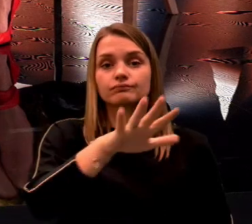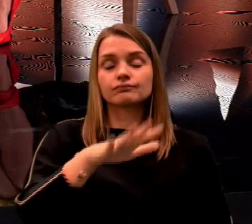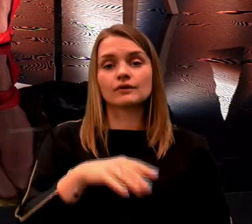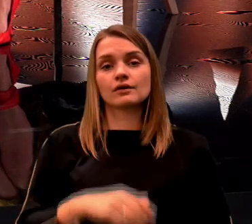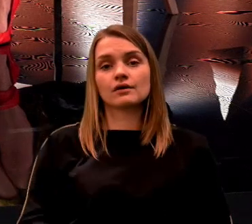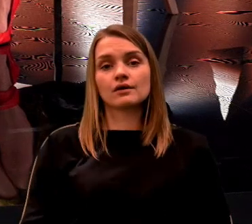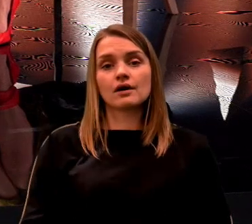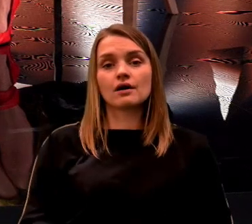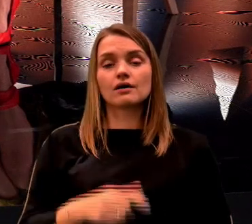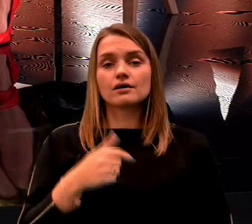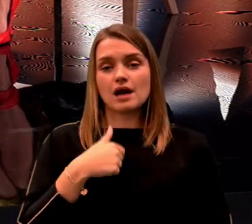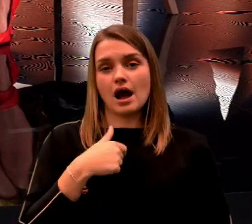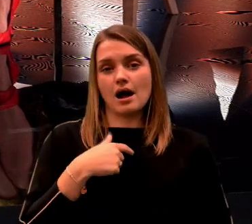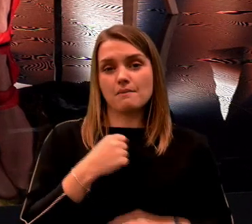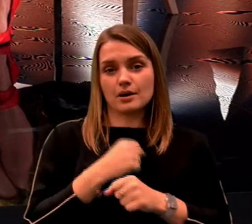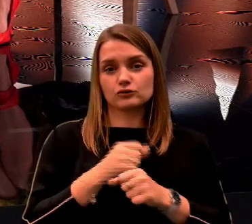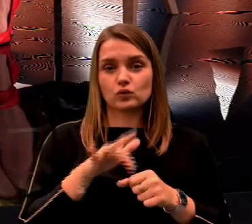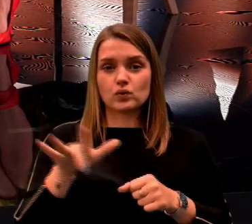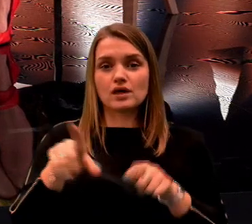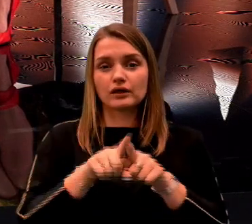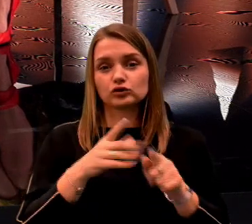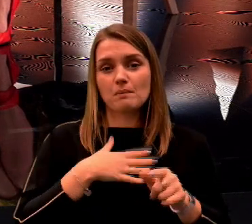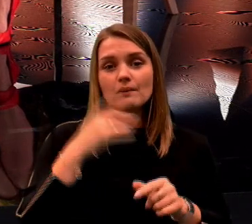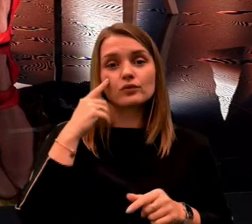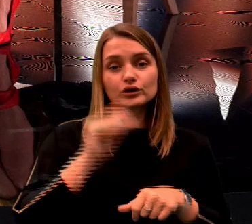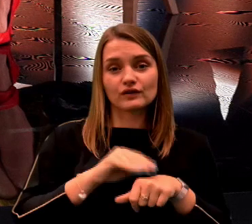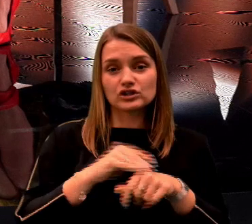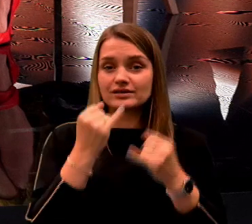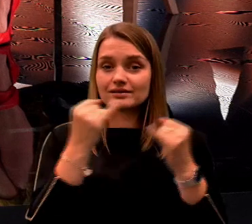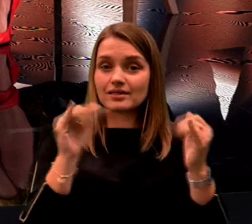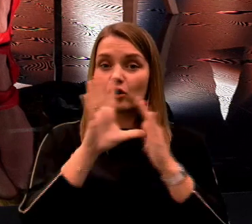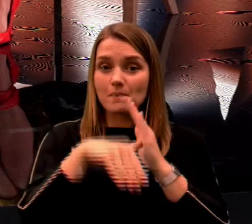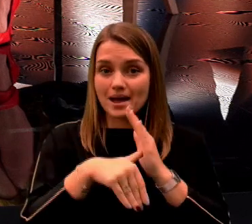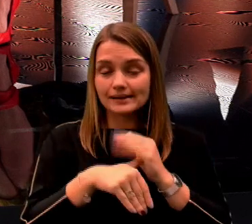ja funkcjonuję, bo mam też doświadczenie z innego miasta,